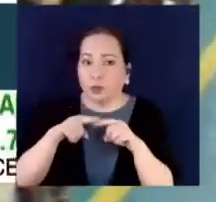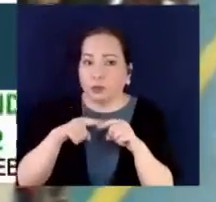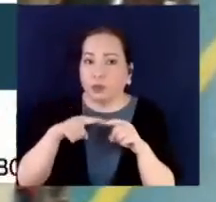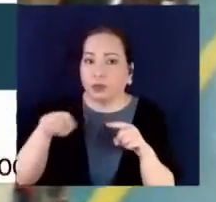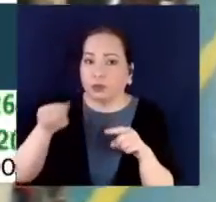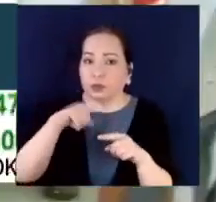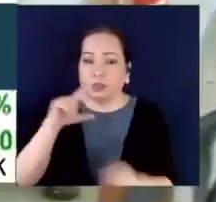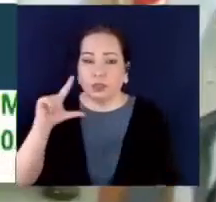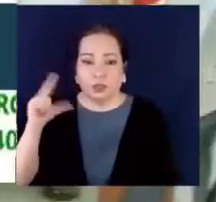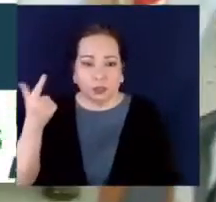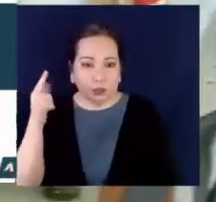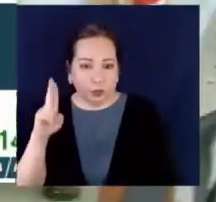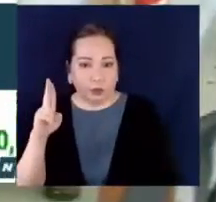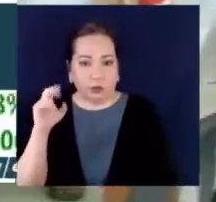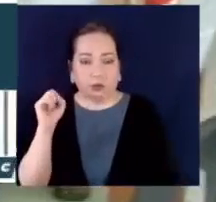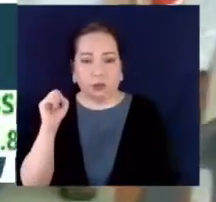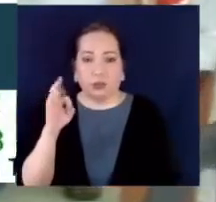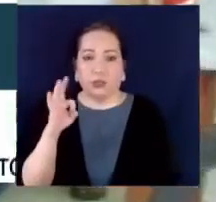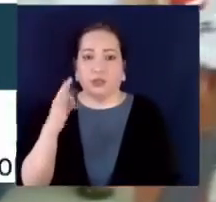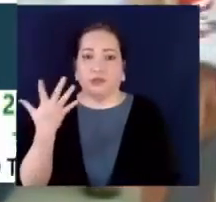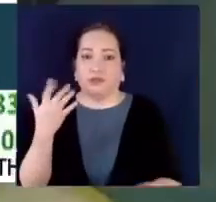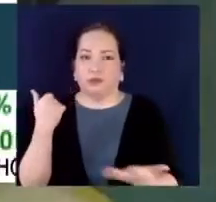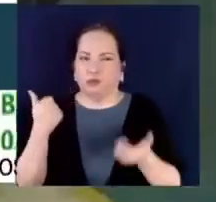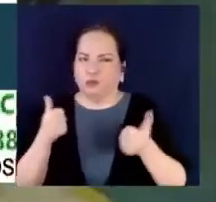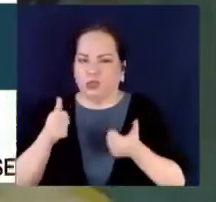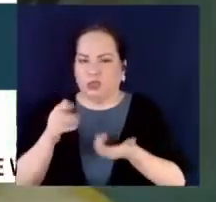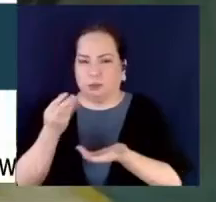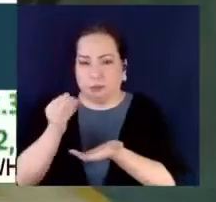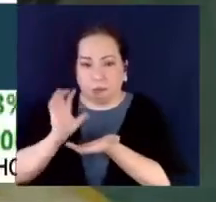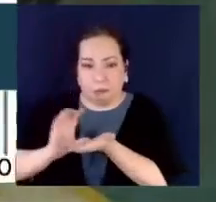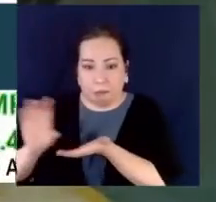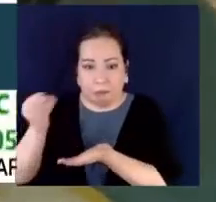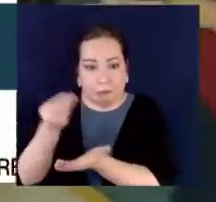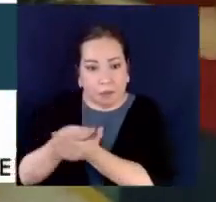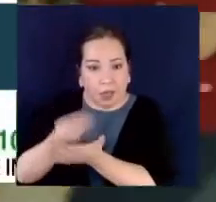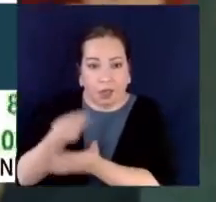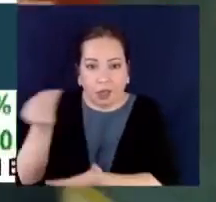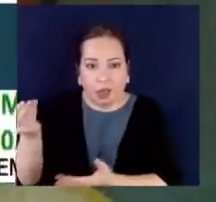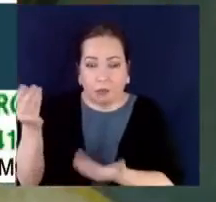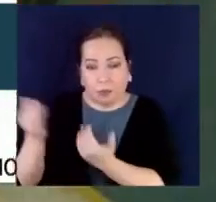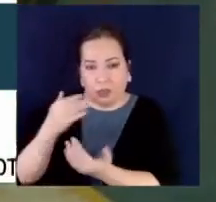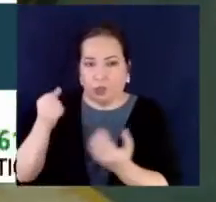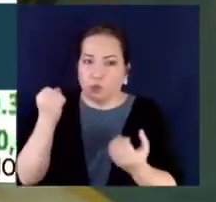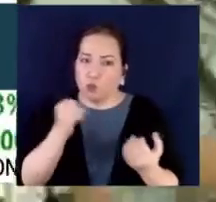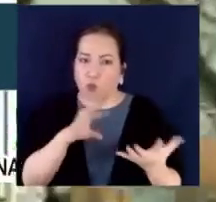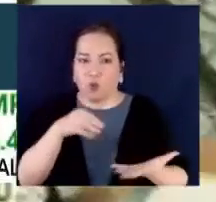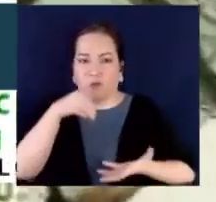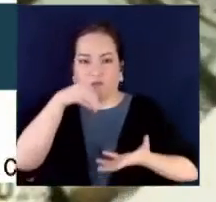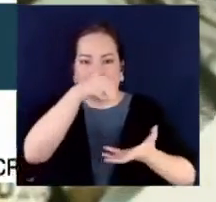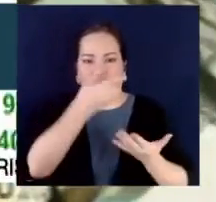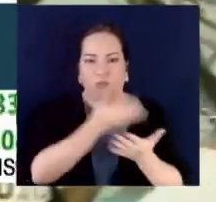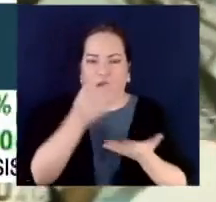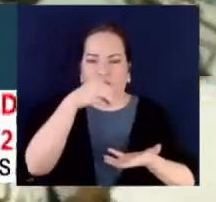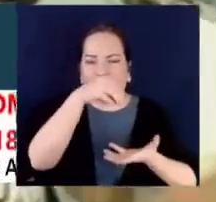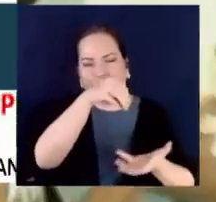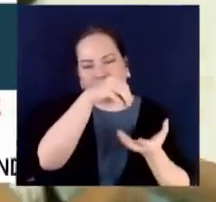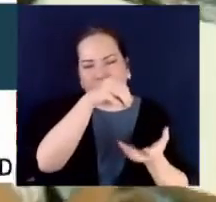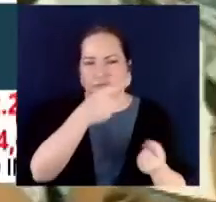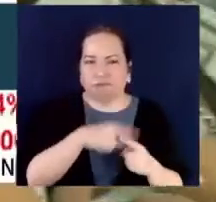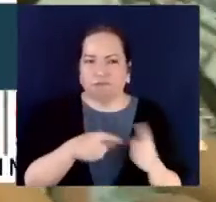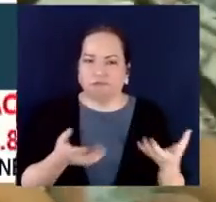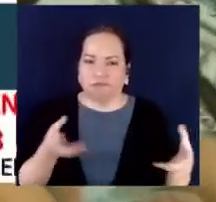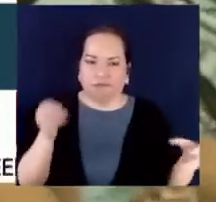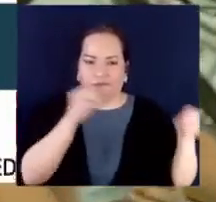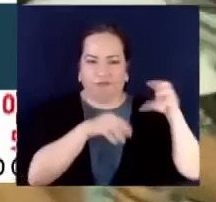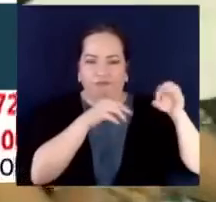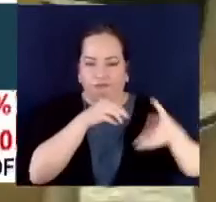ng mga pagkain at iriripak nila, kailan naman nila matatapos yan at yung sistema ng